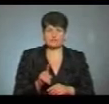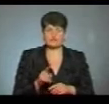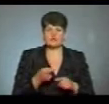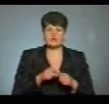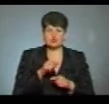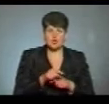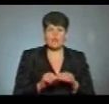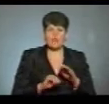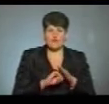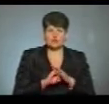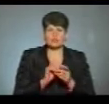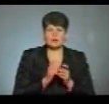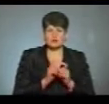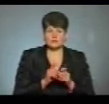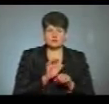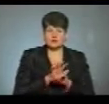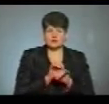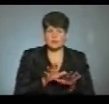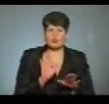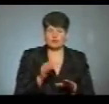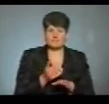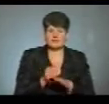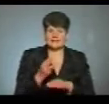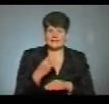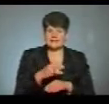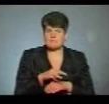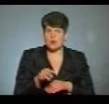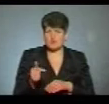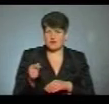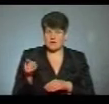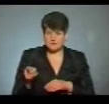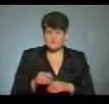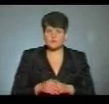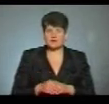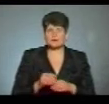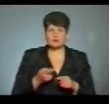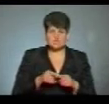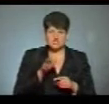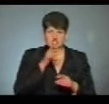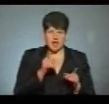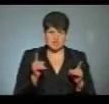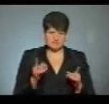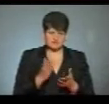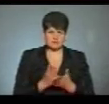фонду на боротьбу з COVID-19 буде виділено 30 мільйонів гривень. Це ж таки про якісь часові рамки йдеться?